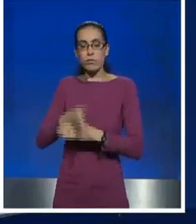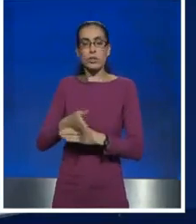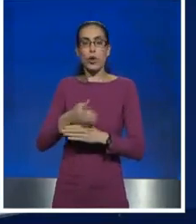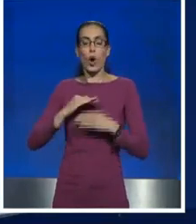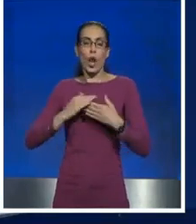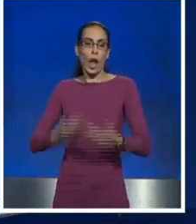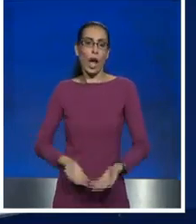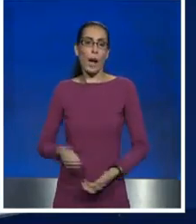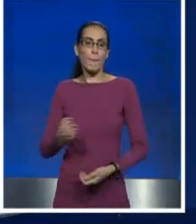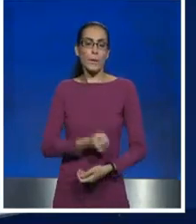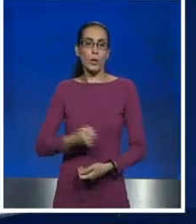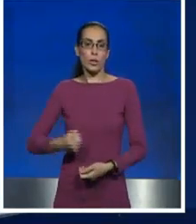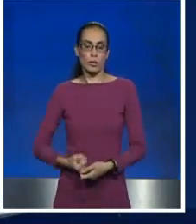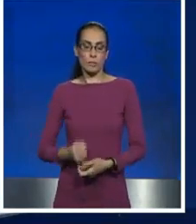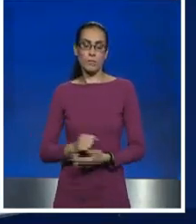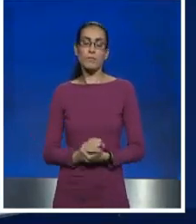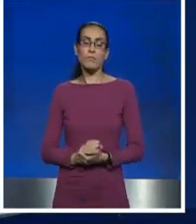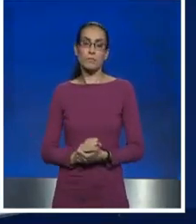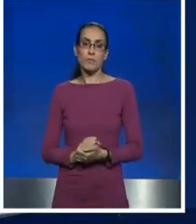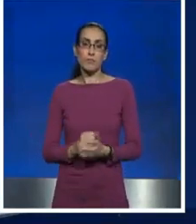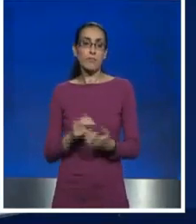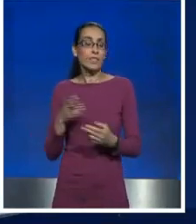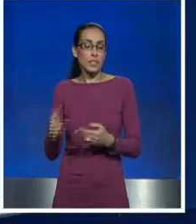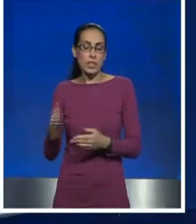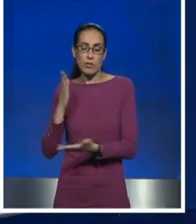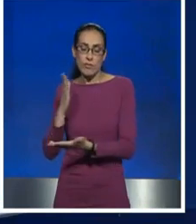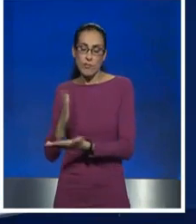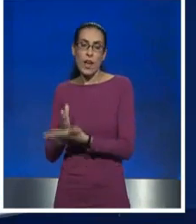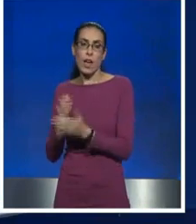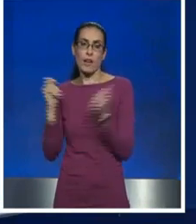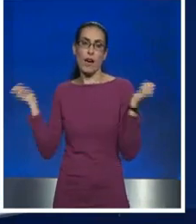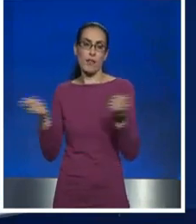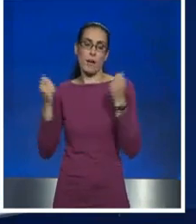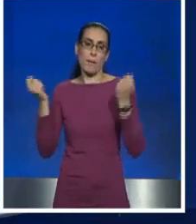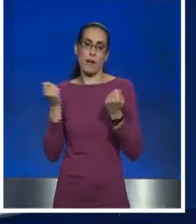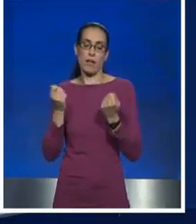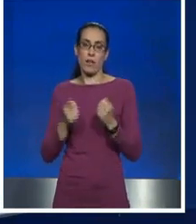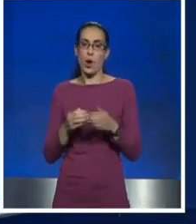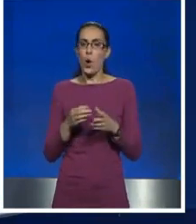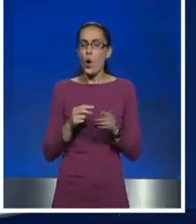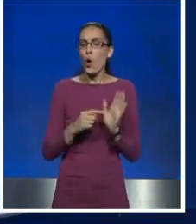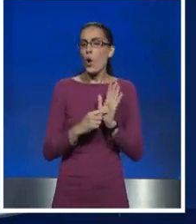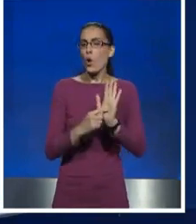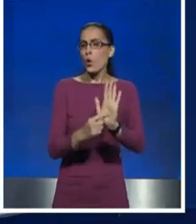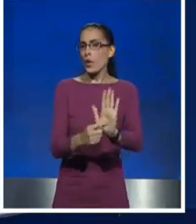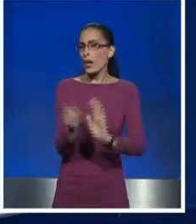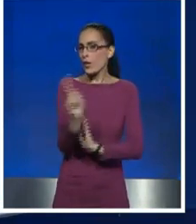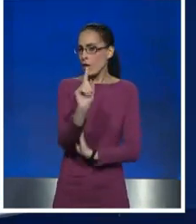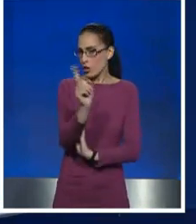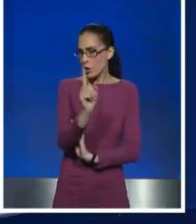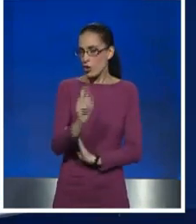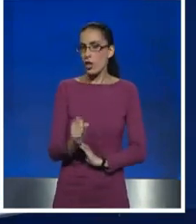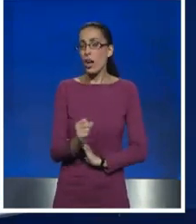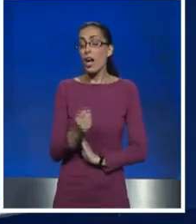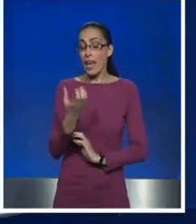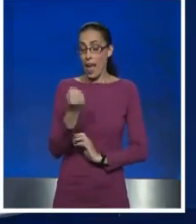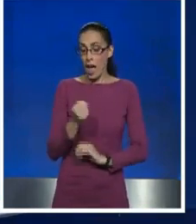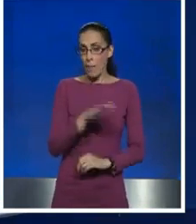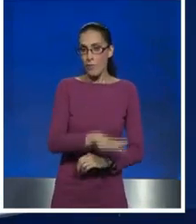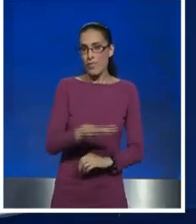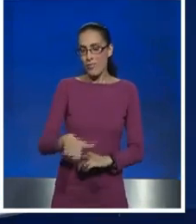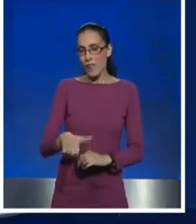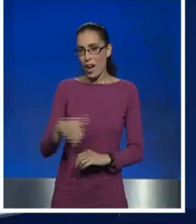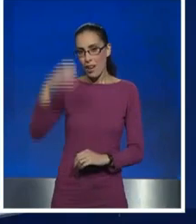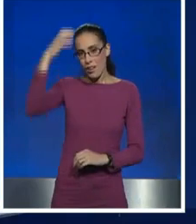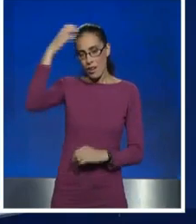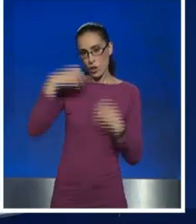ikollok rebħa ikbar minn dik f'din l-elezzjoni. Kxifna li fl-iskejjel tal-istat it-tfal tagħna